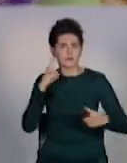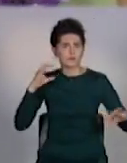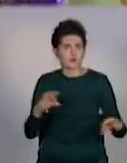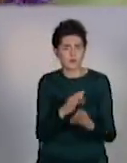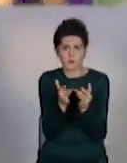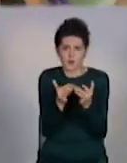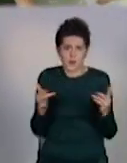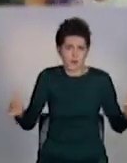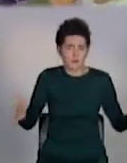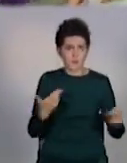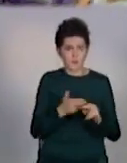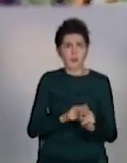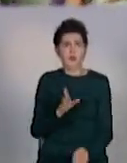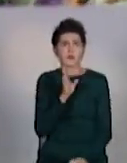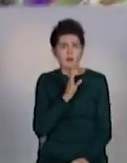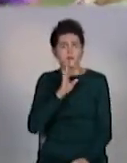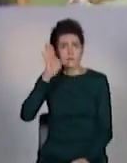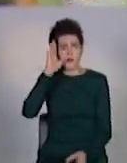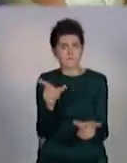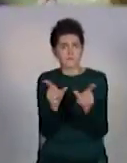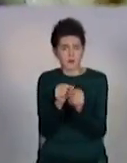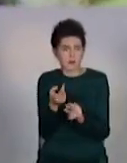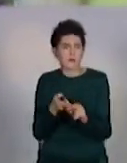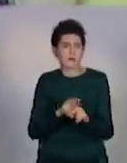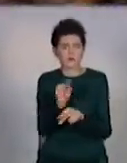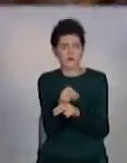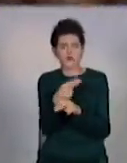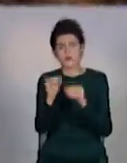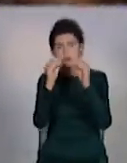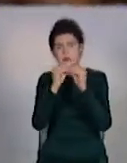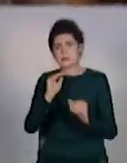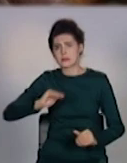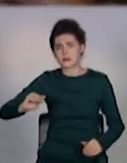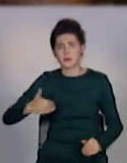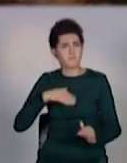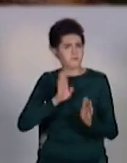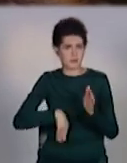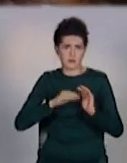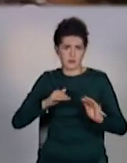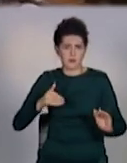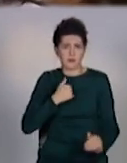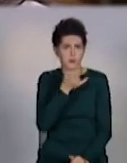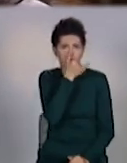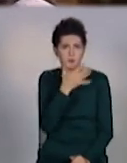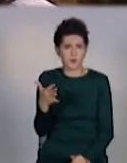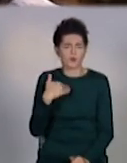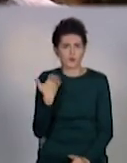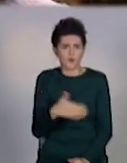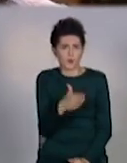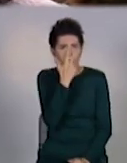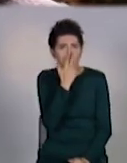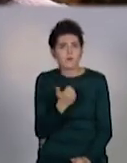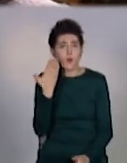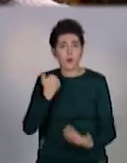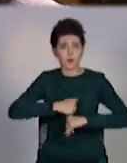всі. Зараз Ольга та Сергій виховують 10 дітей. Ми вже просто не представляємо. Без этого. Их когда нет